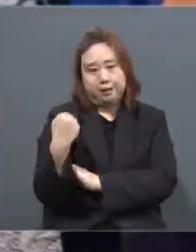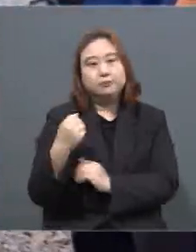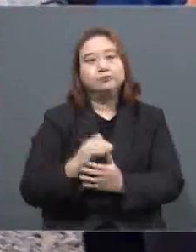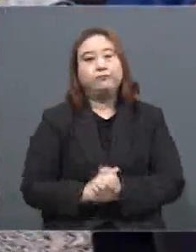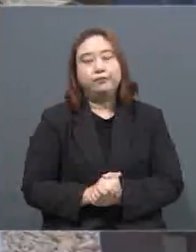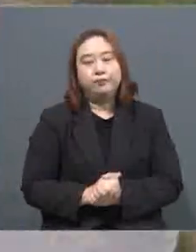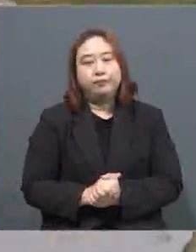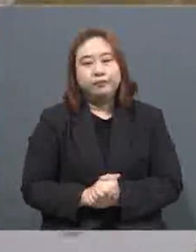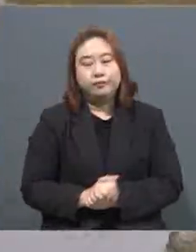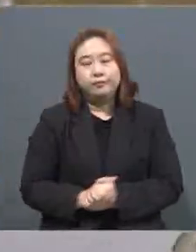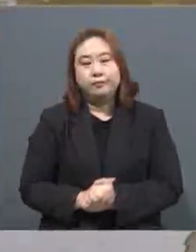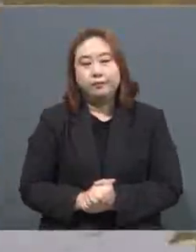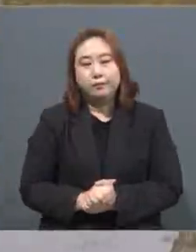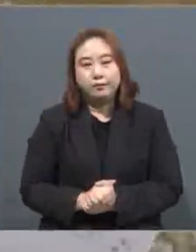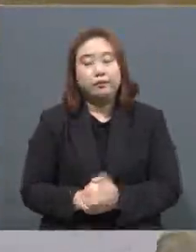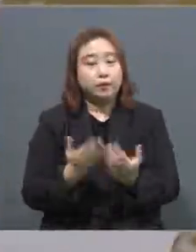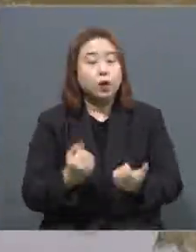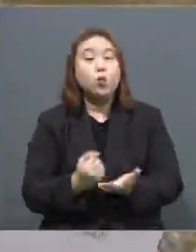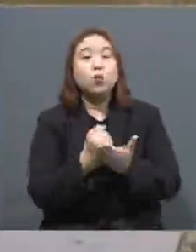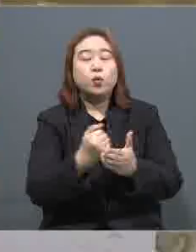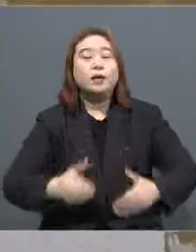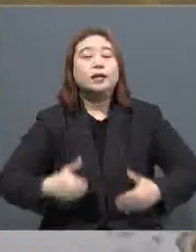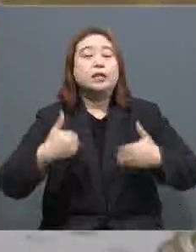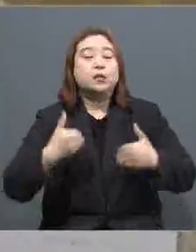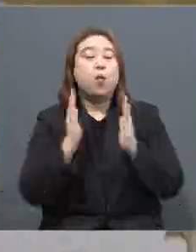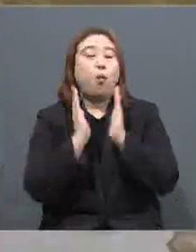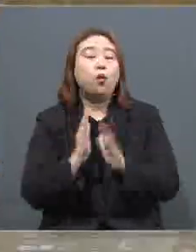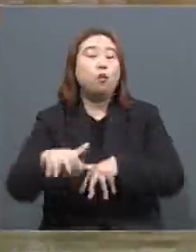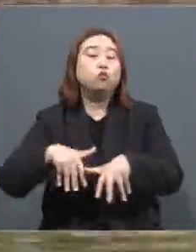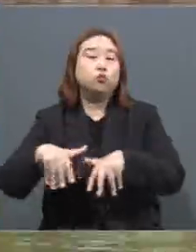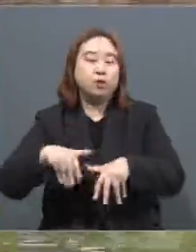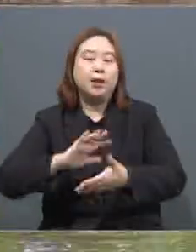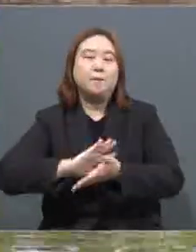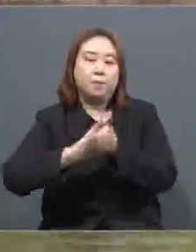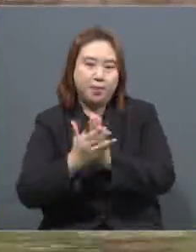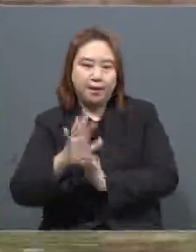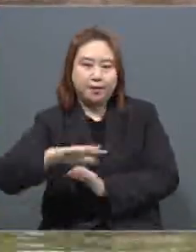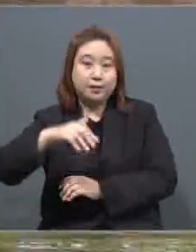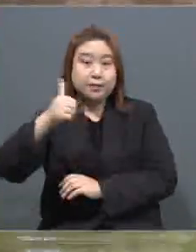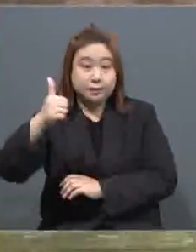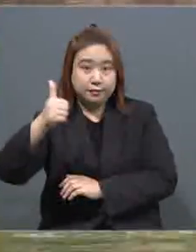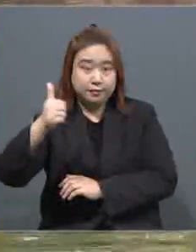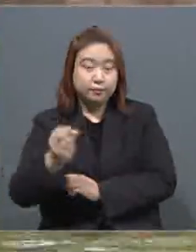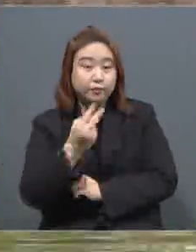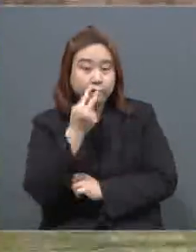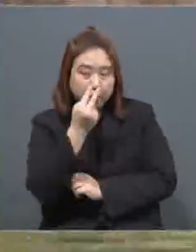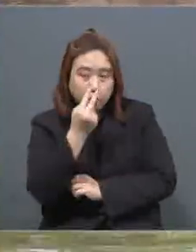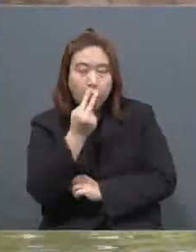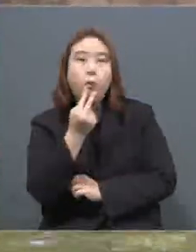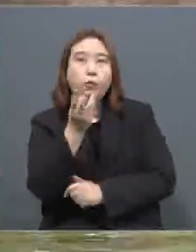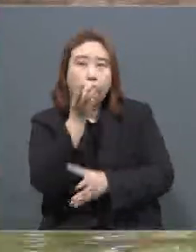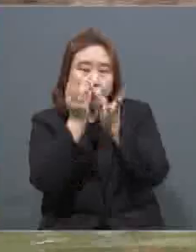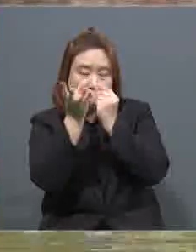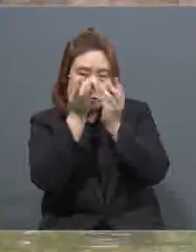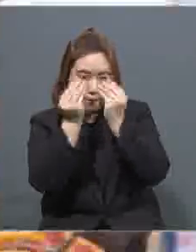ความหวังและการฟื้นฟูที่ช่วยเปลี่ยนแปลงชีวิตคนในชุมชนให้ดีขึ้นแสดงให้เห็นถึงพลังการเรียนรู้